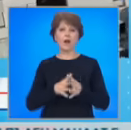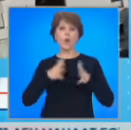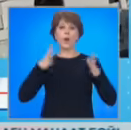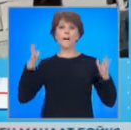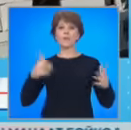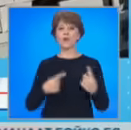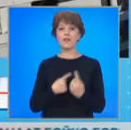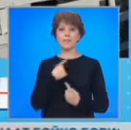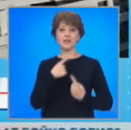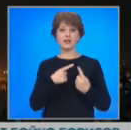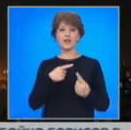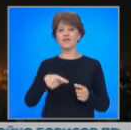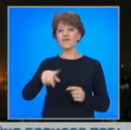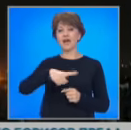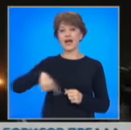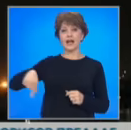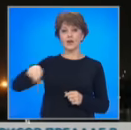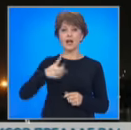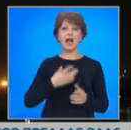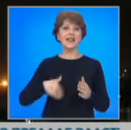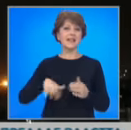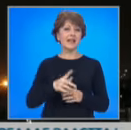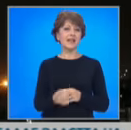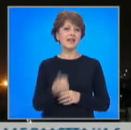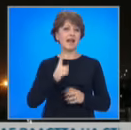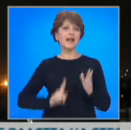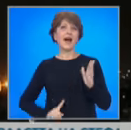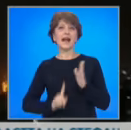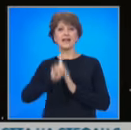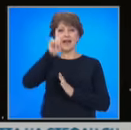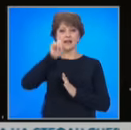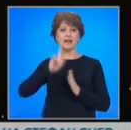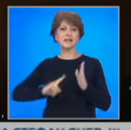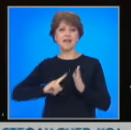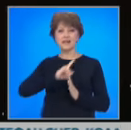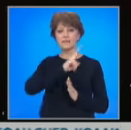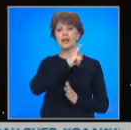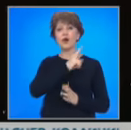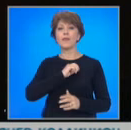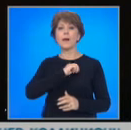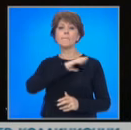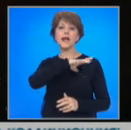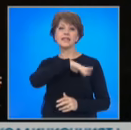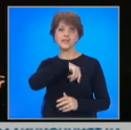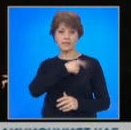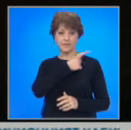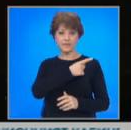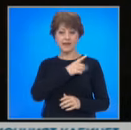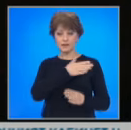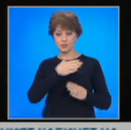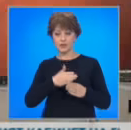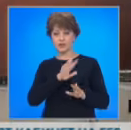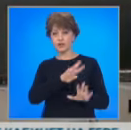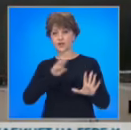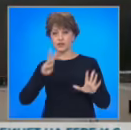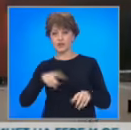напрежения в този регион. Над 1000 ракети и снаряди са били изстреляни от палестински бойци за последните 38 часа. Повечето